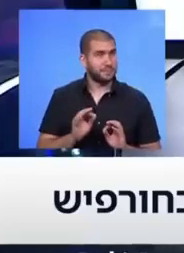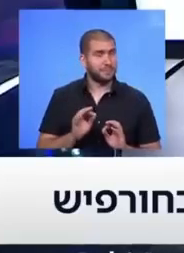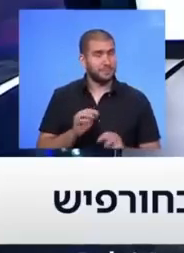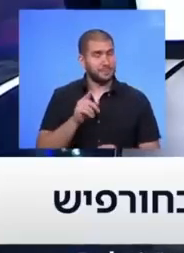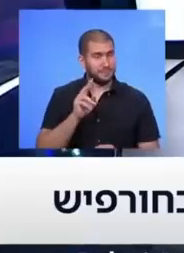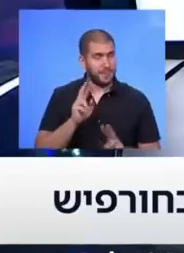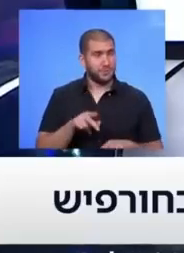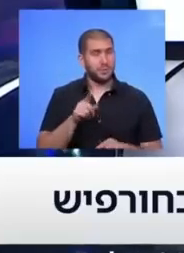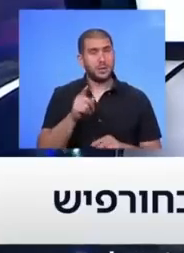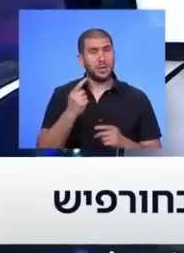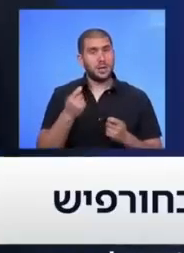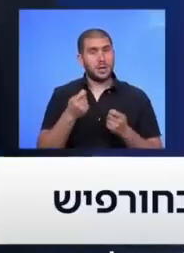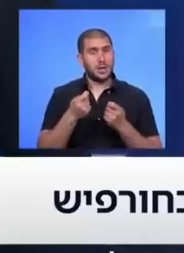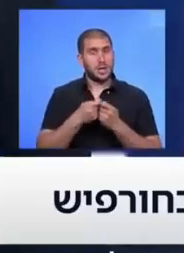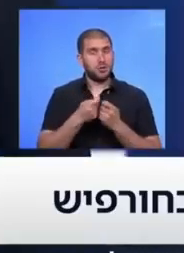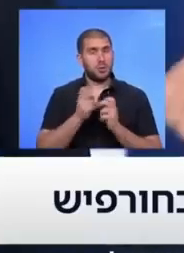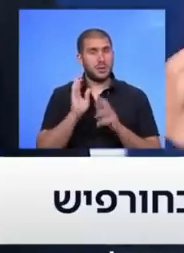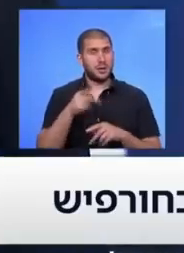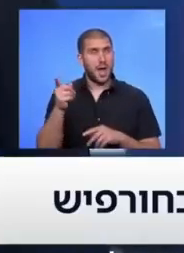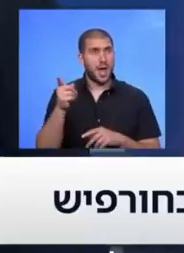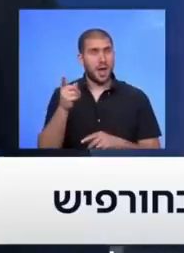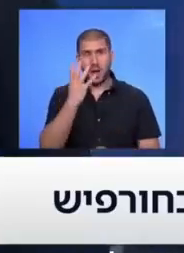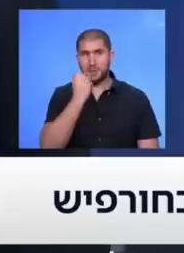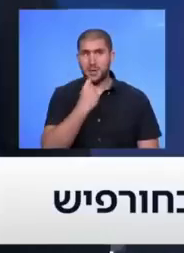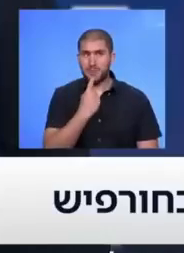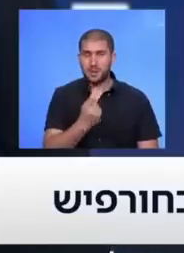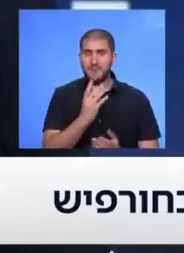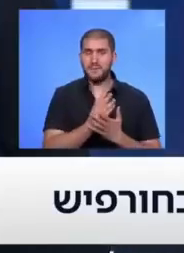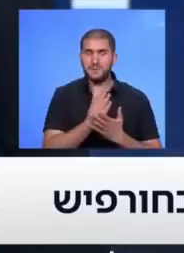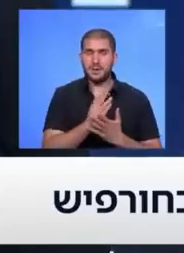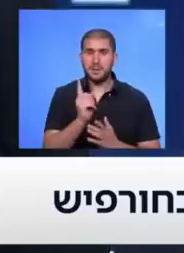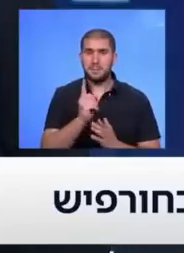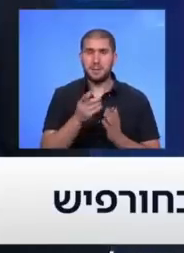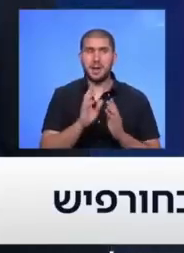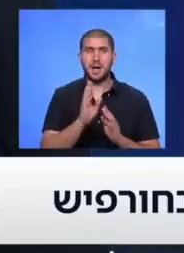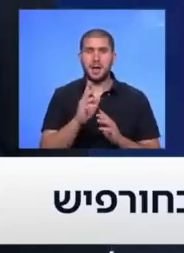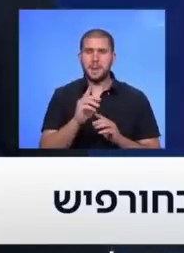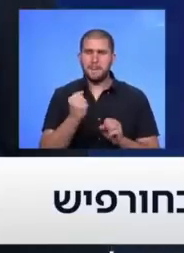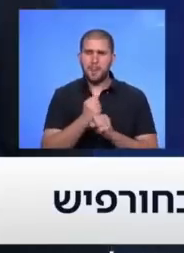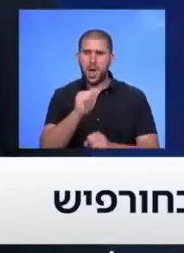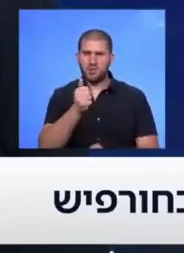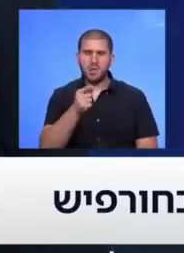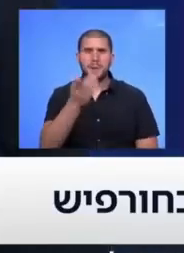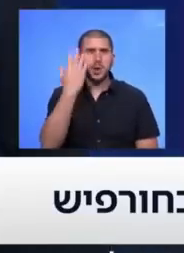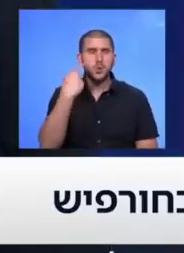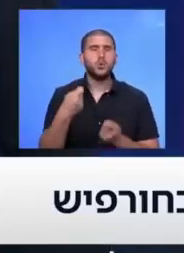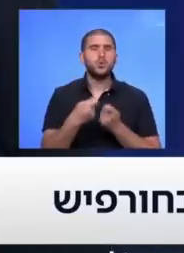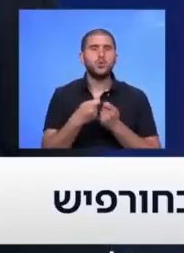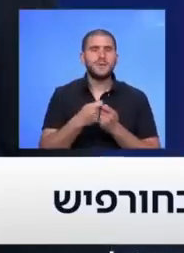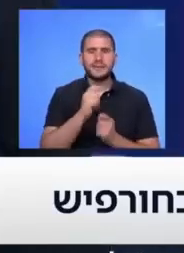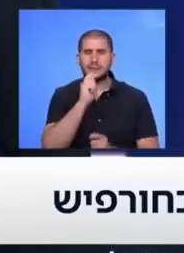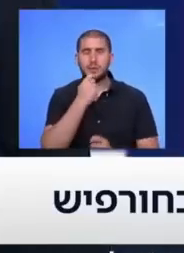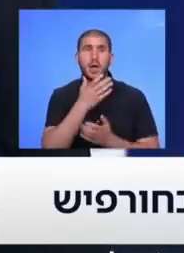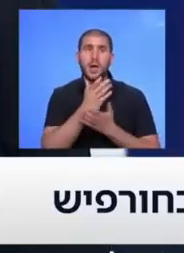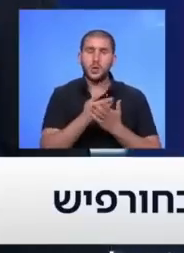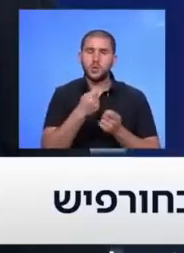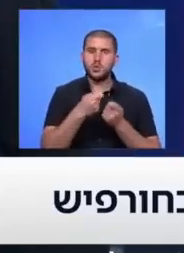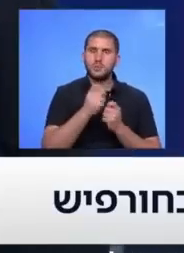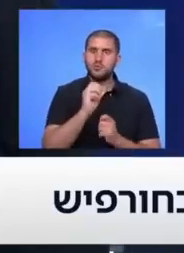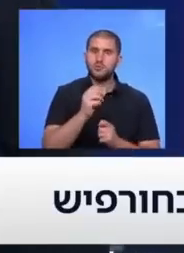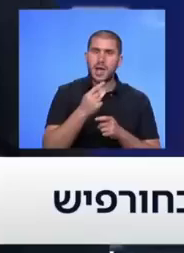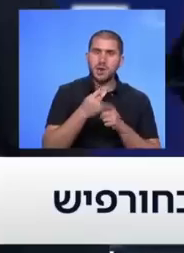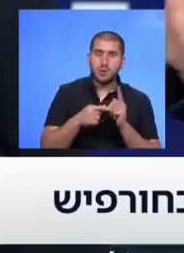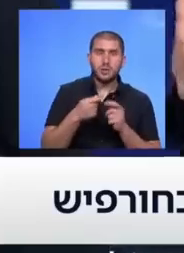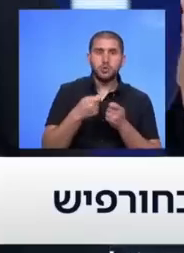זה קשור גם למידור שהחמאס נקט. היו את האלה שיצאו באקט הראשון, הם היו שותפי סוד. חלקם שותפי סוד של חצי שעה, אבל